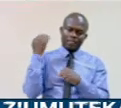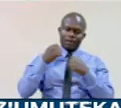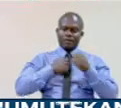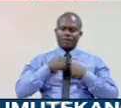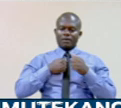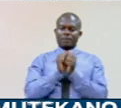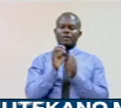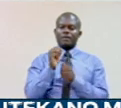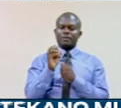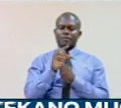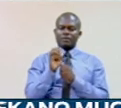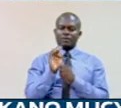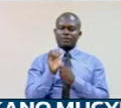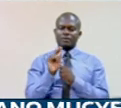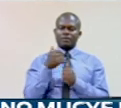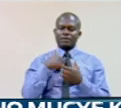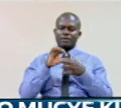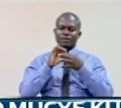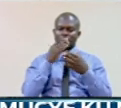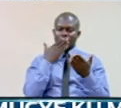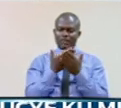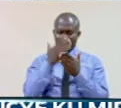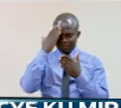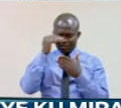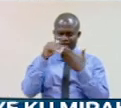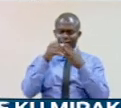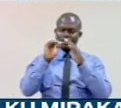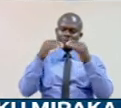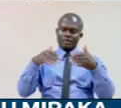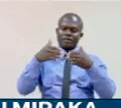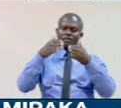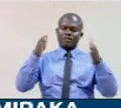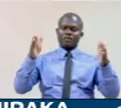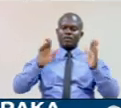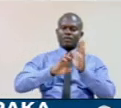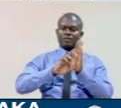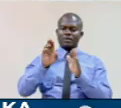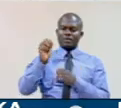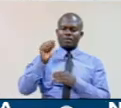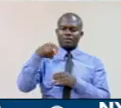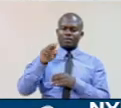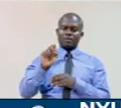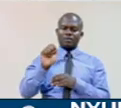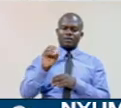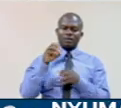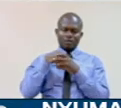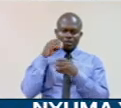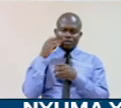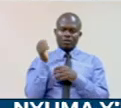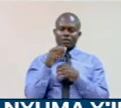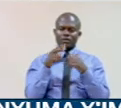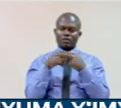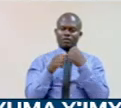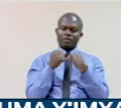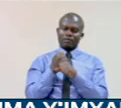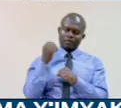na Mozambique bikaba bifitanye umubano mwiza kuko u Rwanda runaheruka gufungura ambasade Maputo mu kwezi kwa karindwi ku mwaka